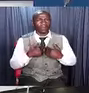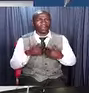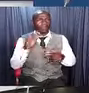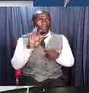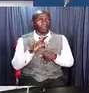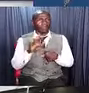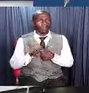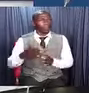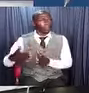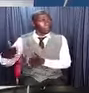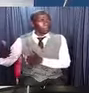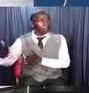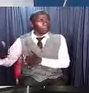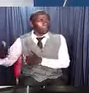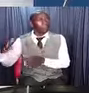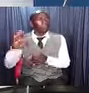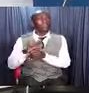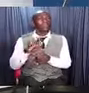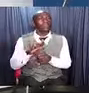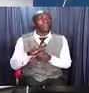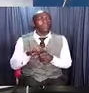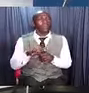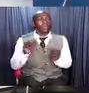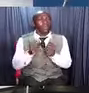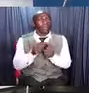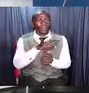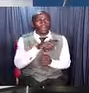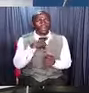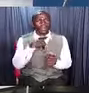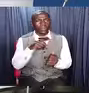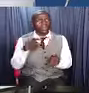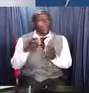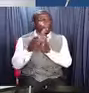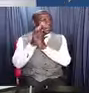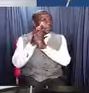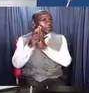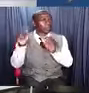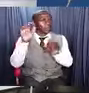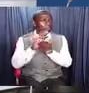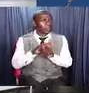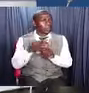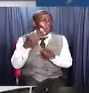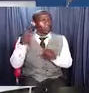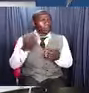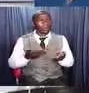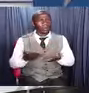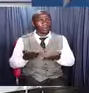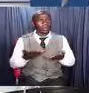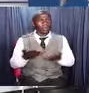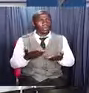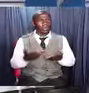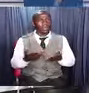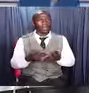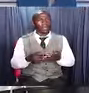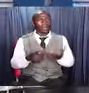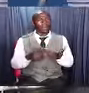umejaa mipango mingi na plus plus nyingi. And you have so many plans and so many calculations. Una ujuzi mwingi wa biashara. You are so many known in businesses.